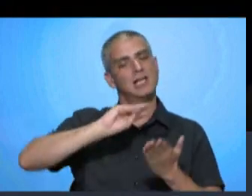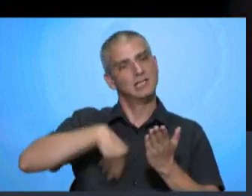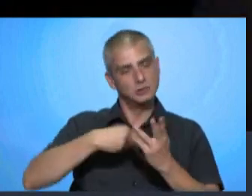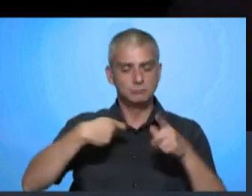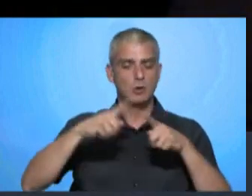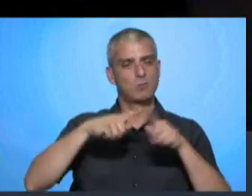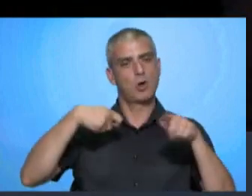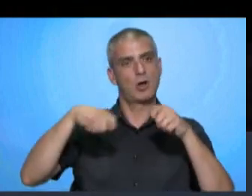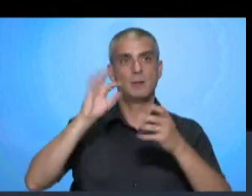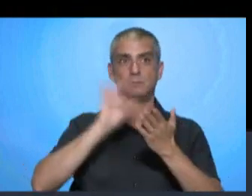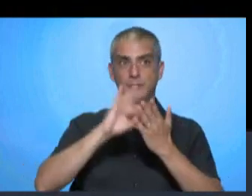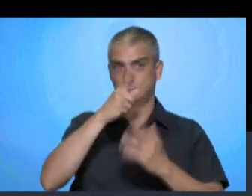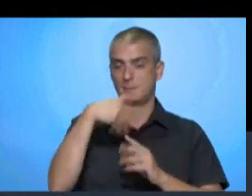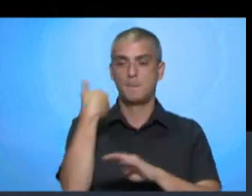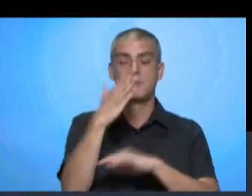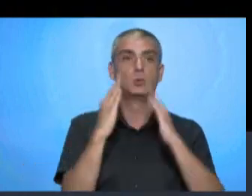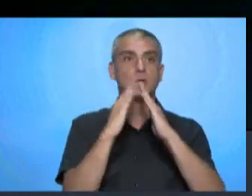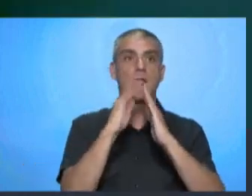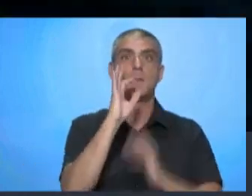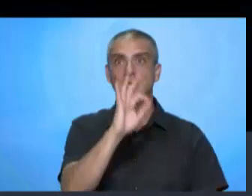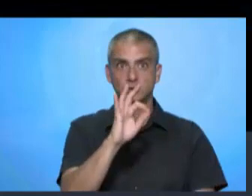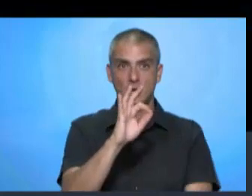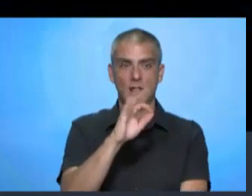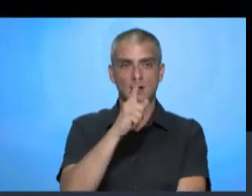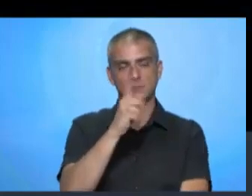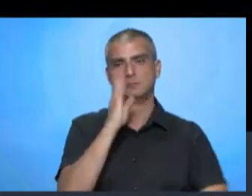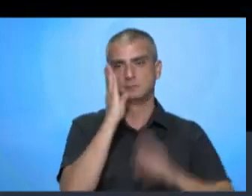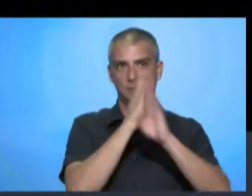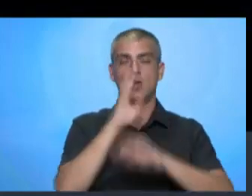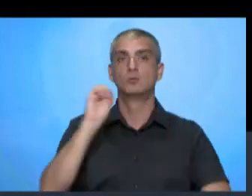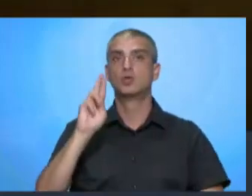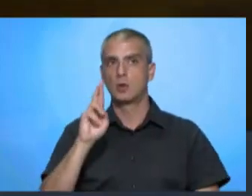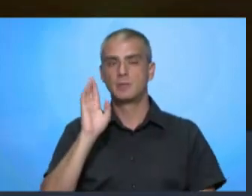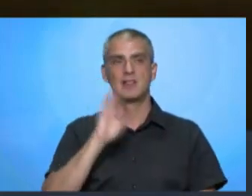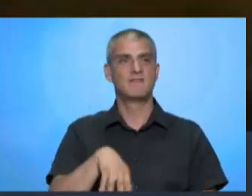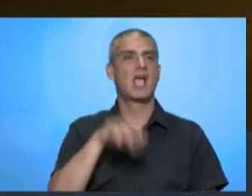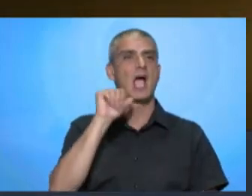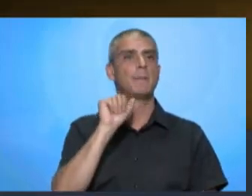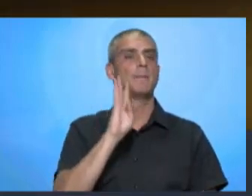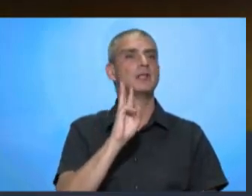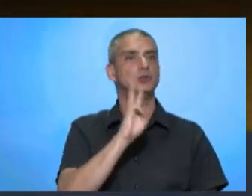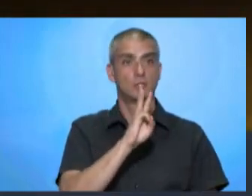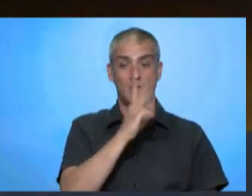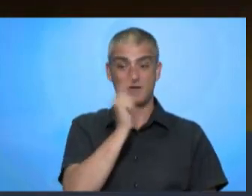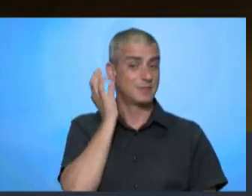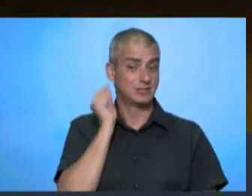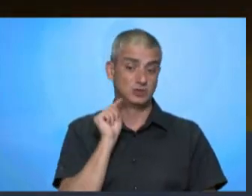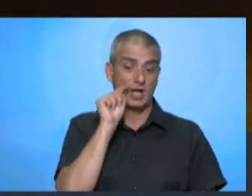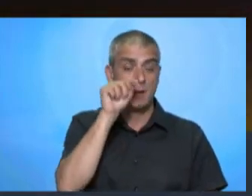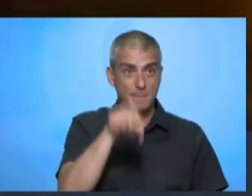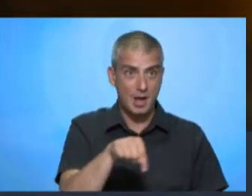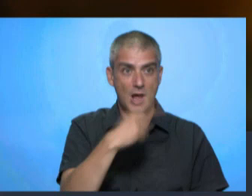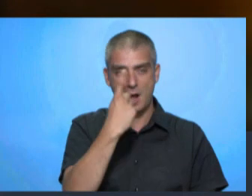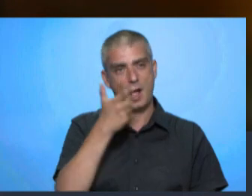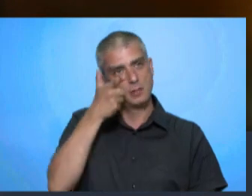האדורים בערב הרצח מחוץ לביתה, שם ערבו לה משה רובין ואמיר בן שימול, וכשהגיע אחד